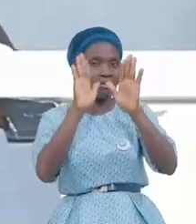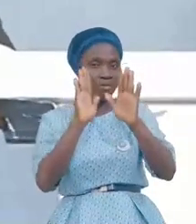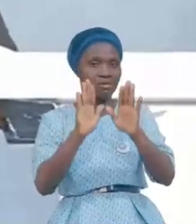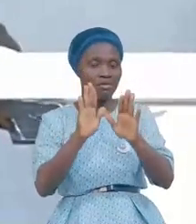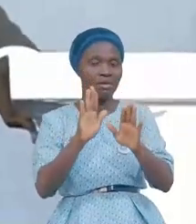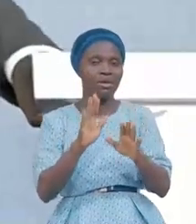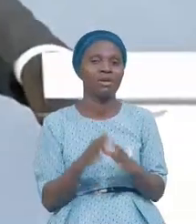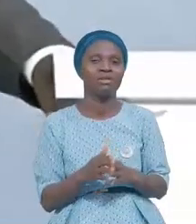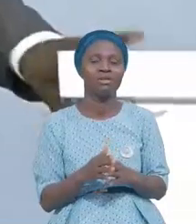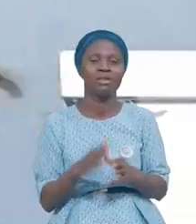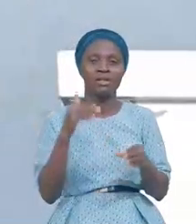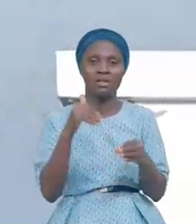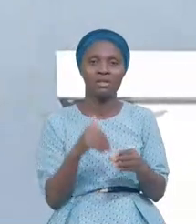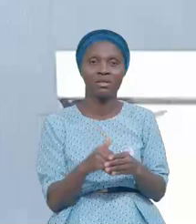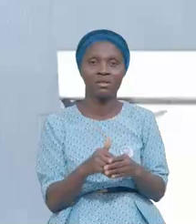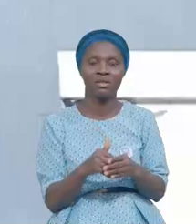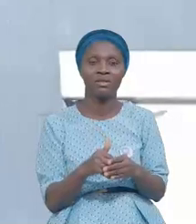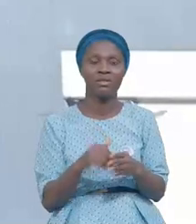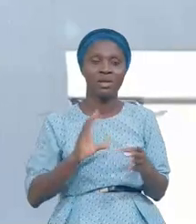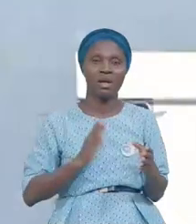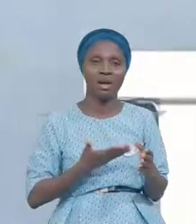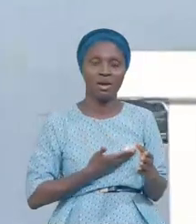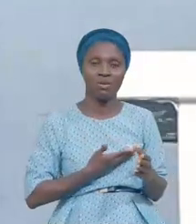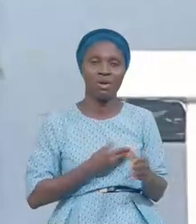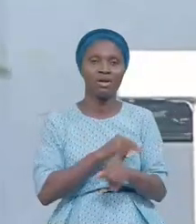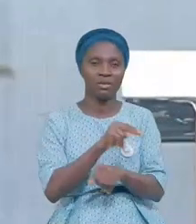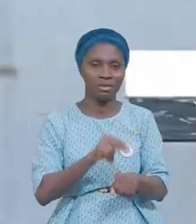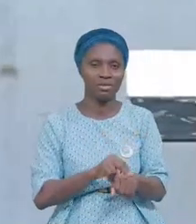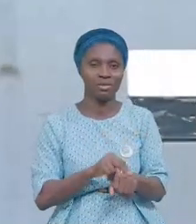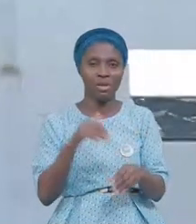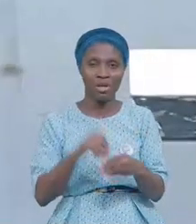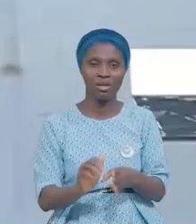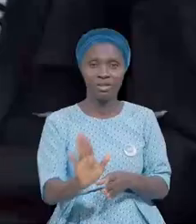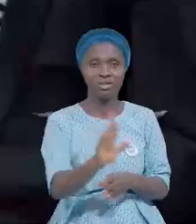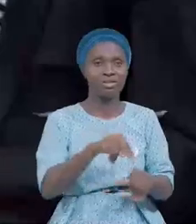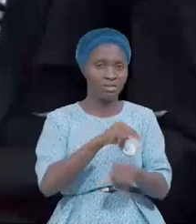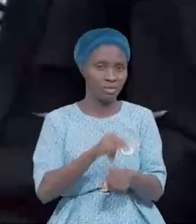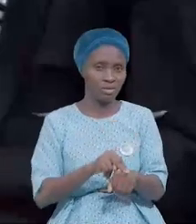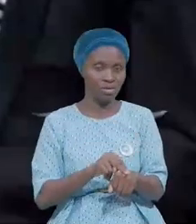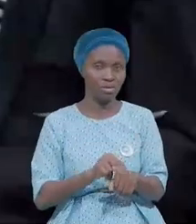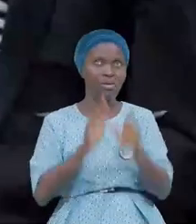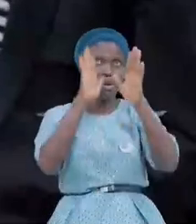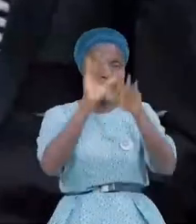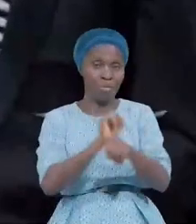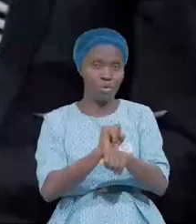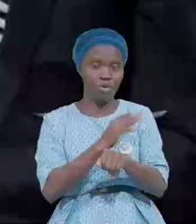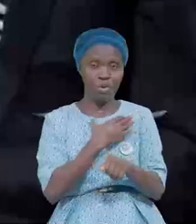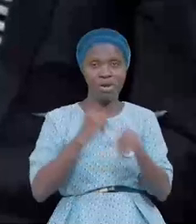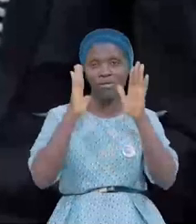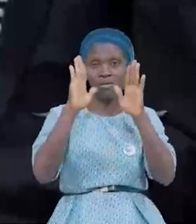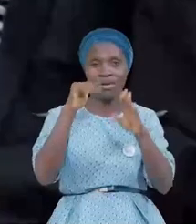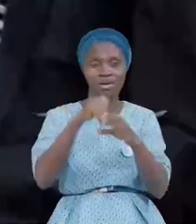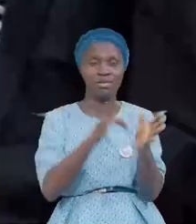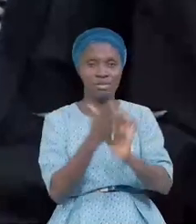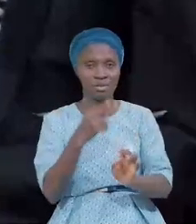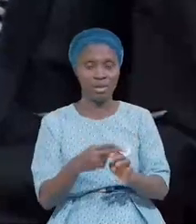prodiges et miracles dans notre nation, dans ta nation. Signer les prodiges, la